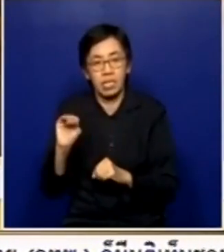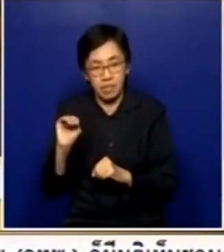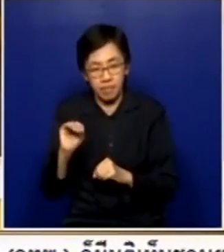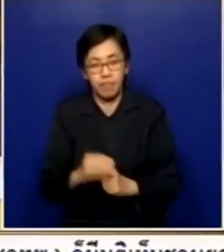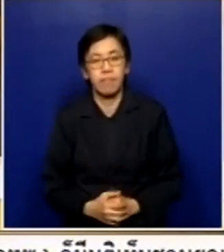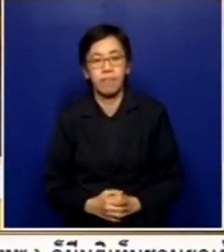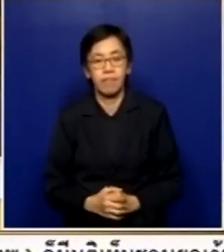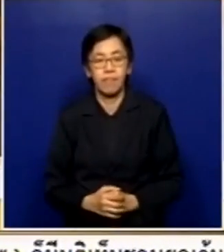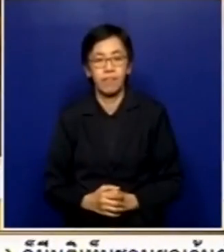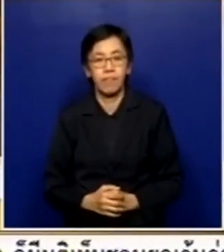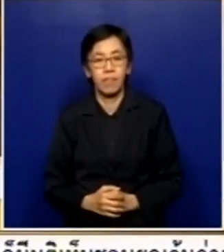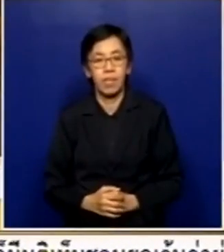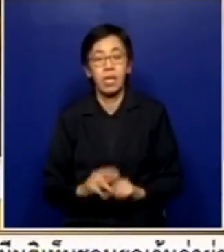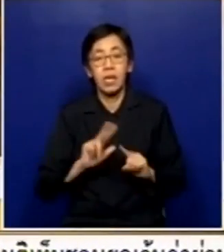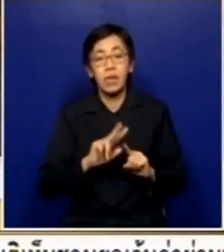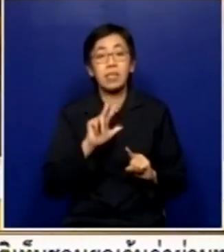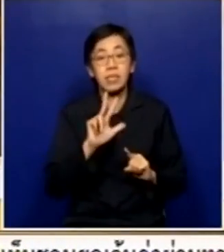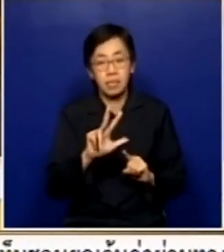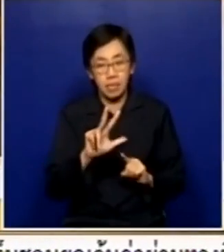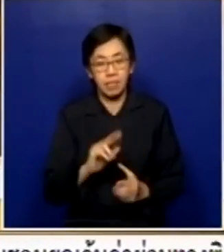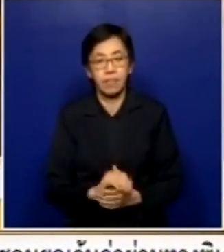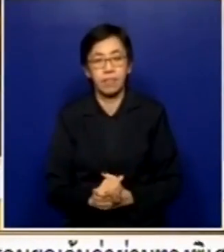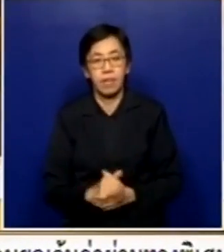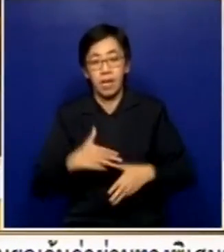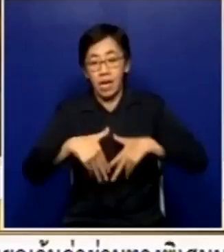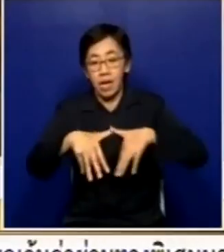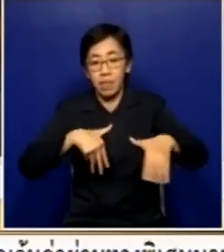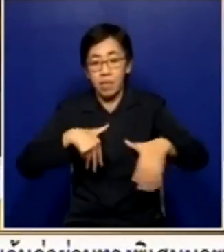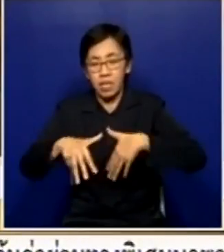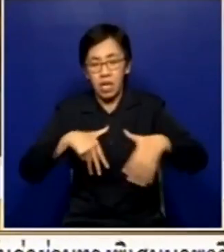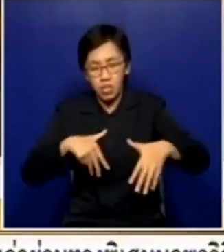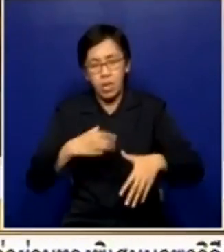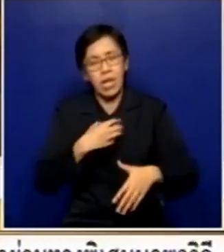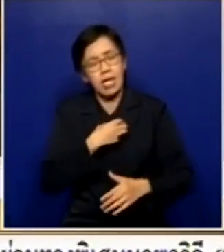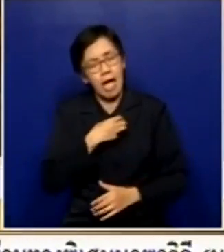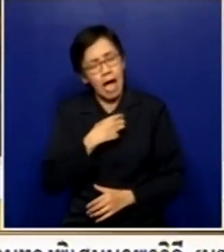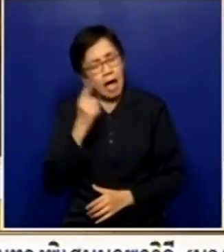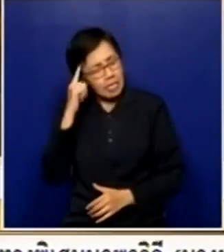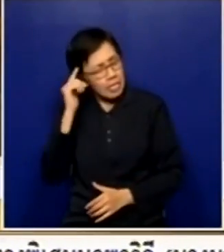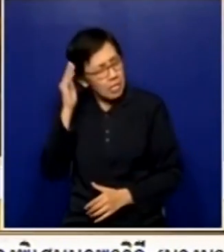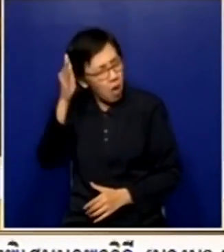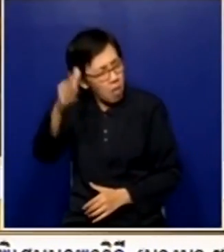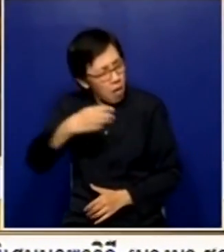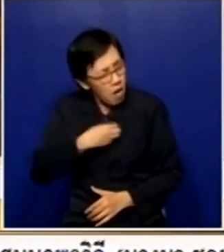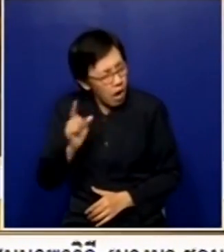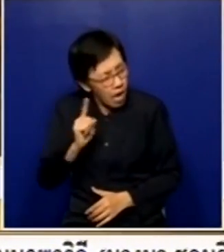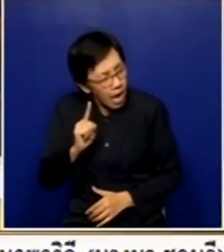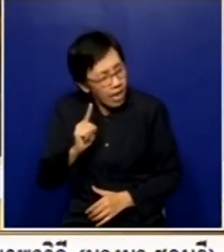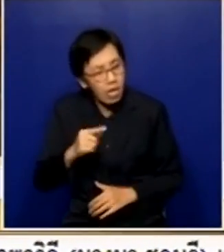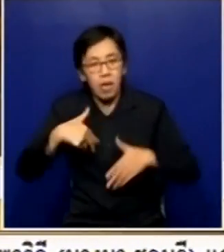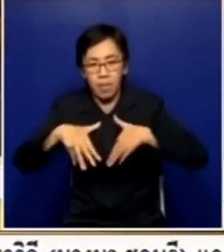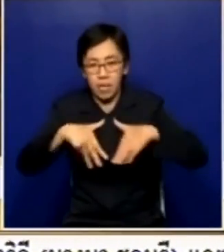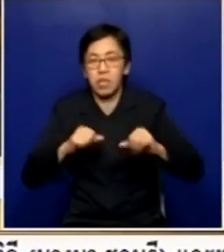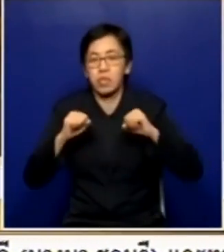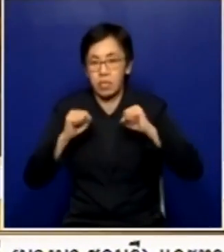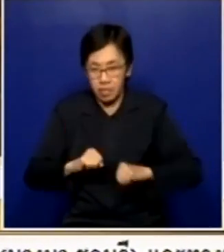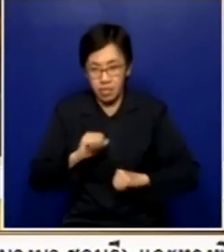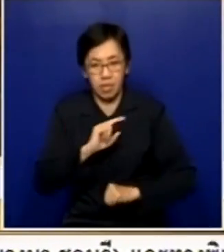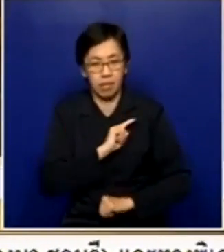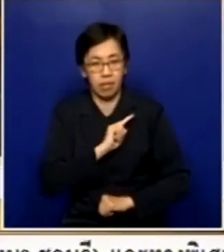กูก็เหนื่อยพอดีสามเพื่อให้ประชาชนสามารถกำหนดอนาคตของตัวเองได้เราเสนอว่า